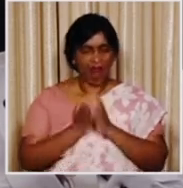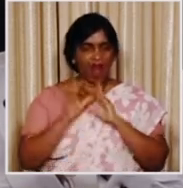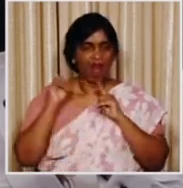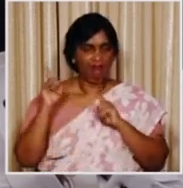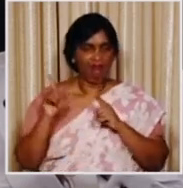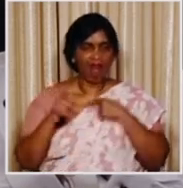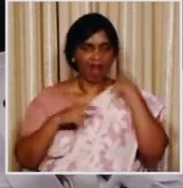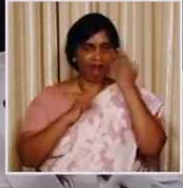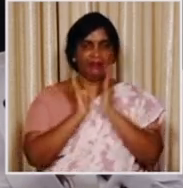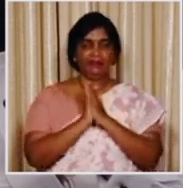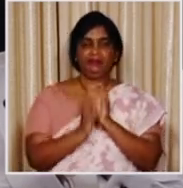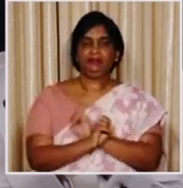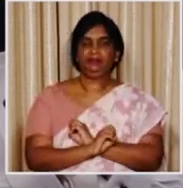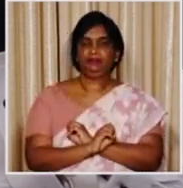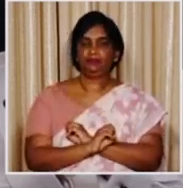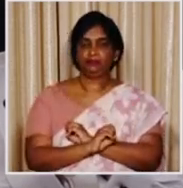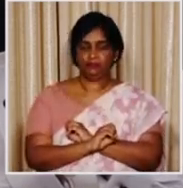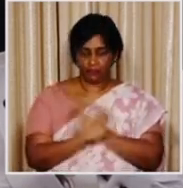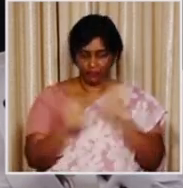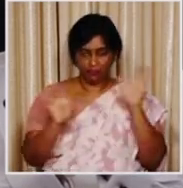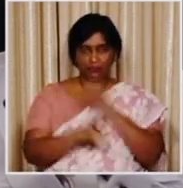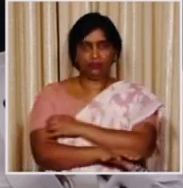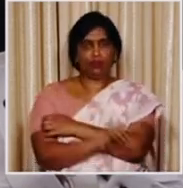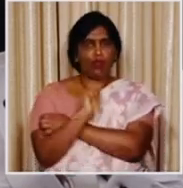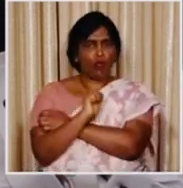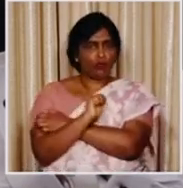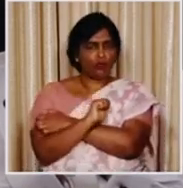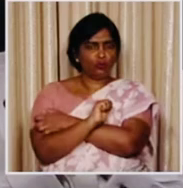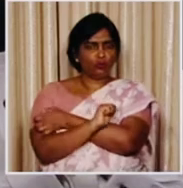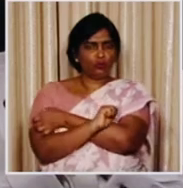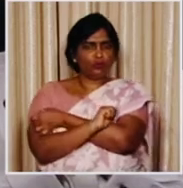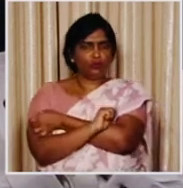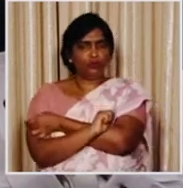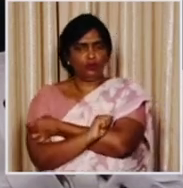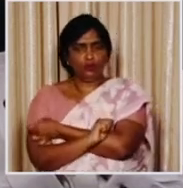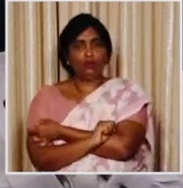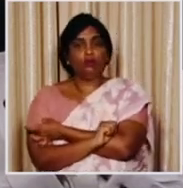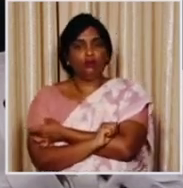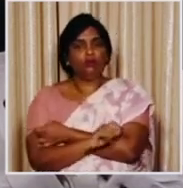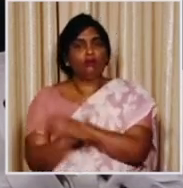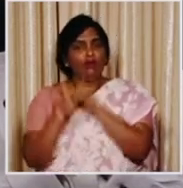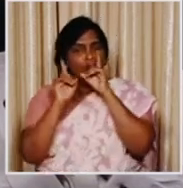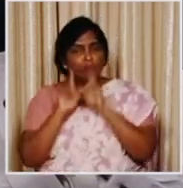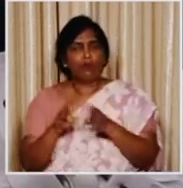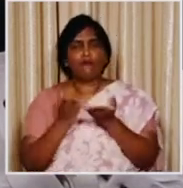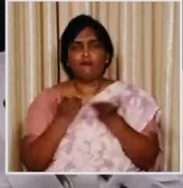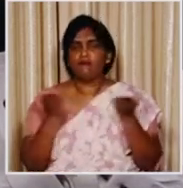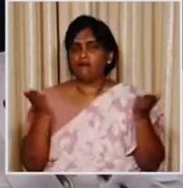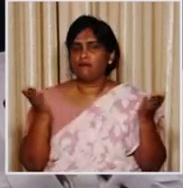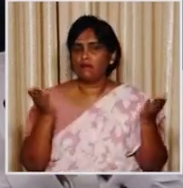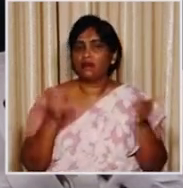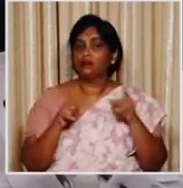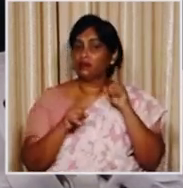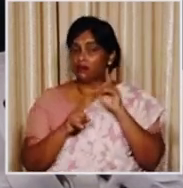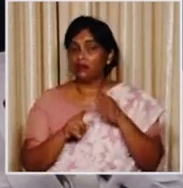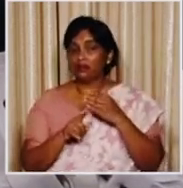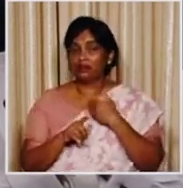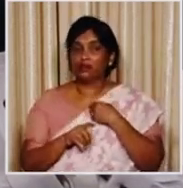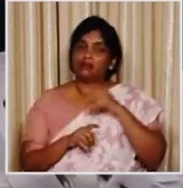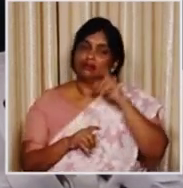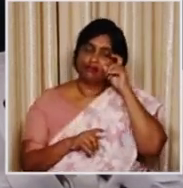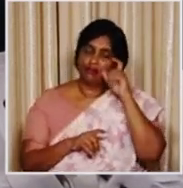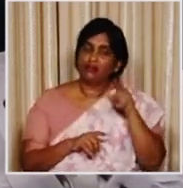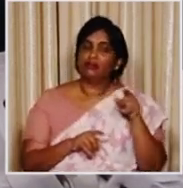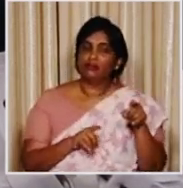his Facebook has uploaded it. ඒ කොහමද වුනේ? ඉතින් මේ වගේ දේවල් සිදු වෙලා තියෙනවා. ඒකයි අපි බලනකොට